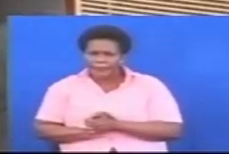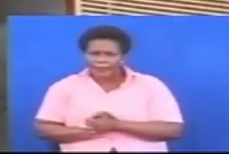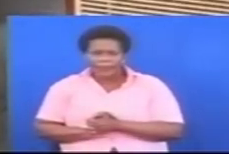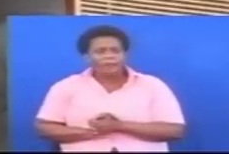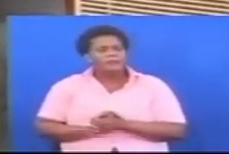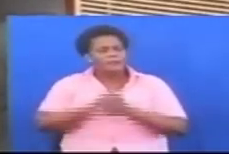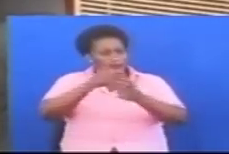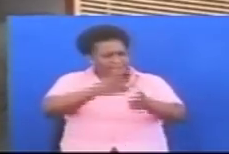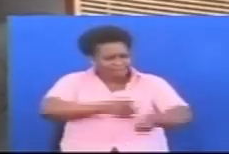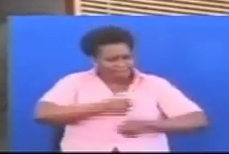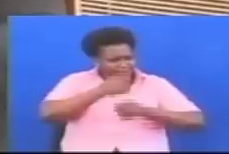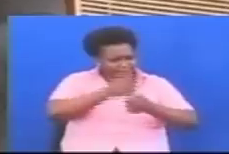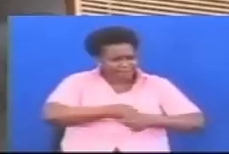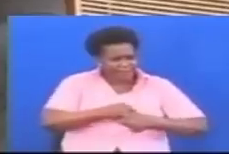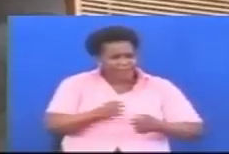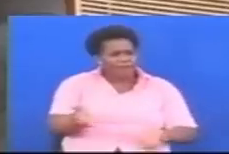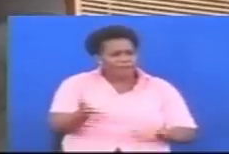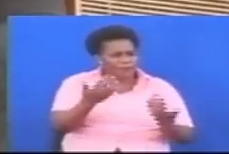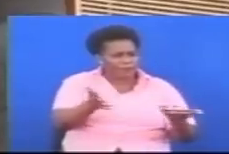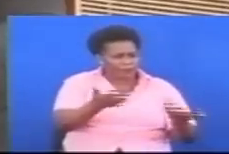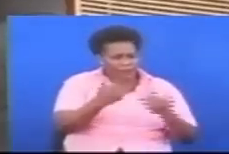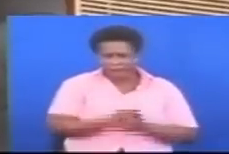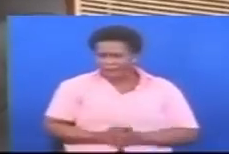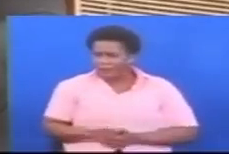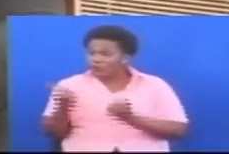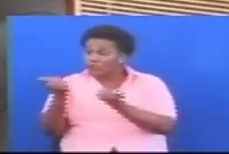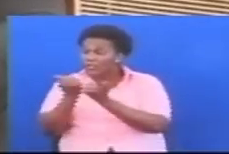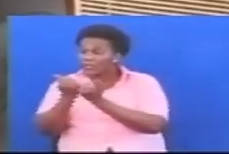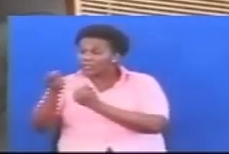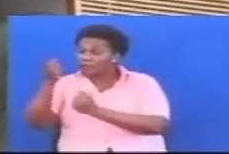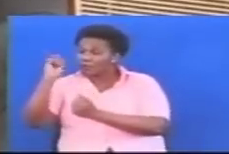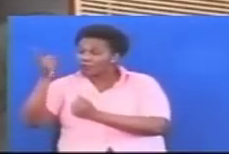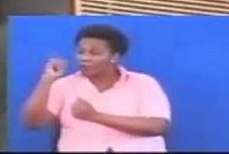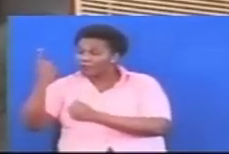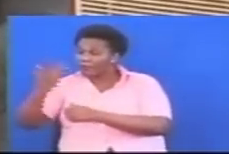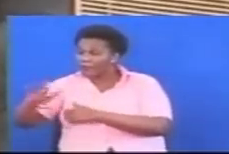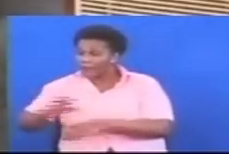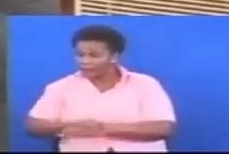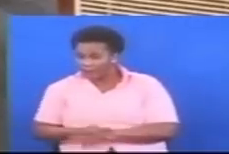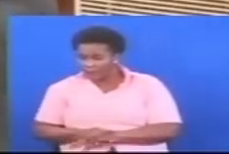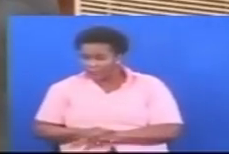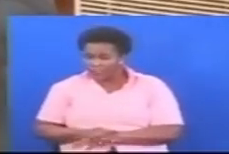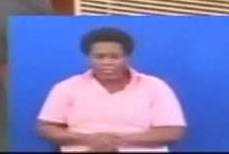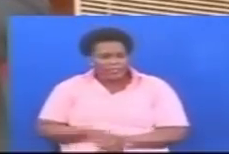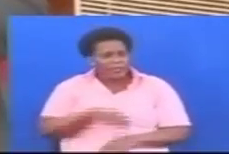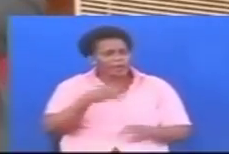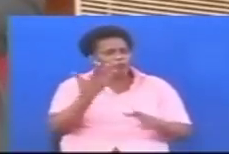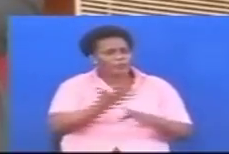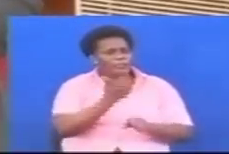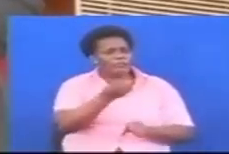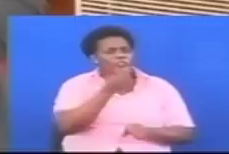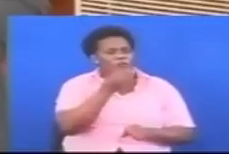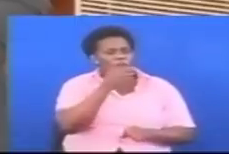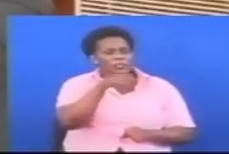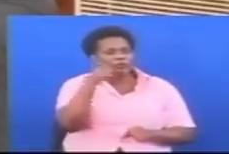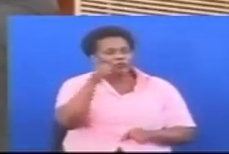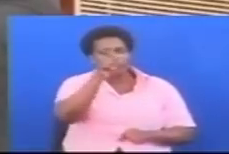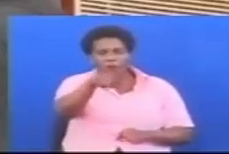cha umwagiliaji na uzalishaji wa umeme wa maji kwa ajili ya kuhakikisha unapatikana chakula cha kutosha kwa wananchi.